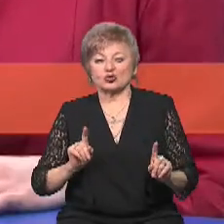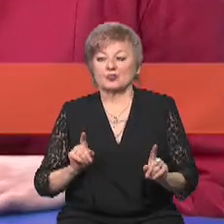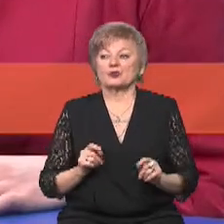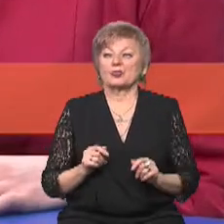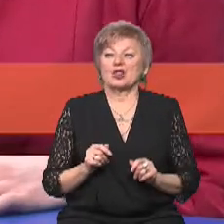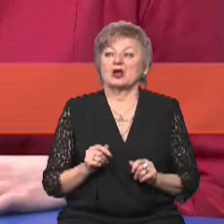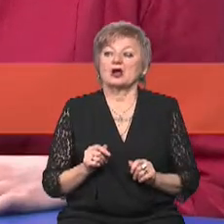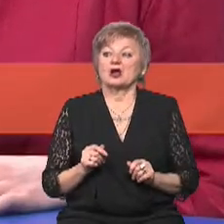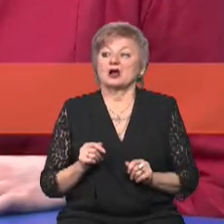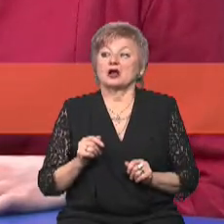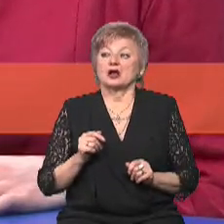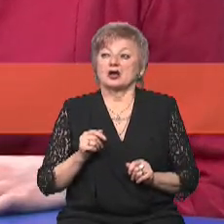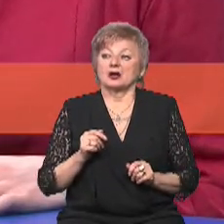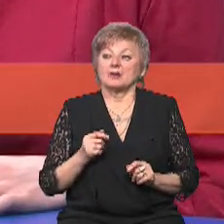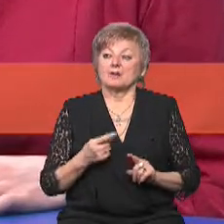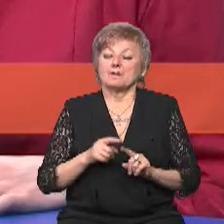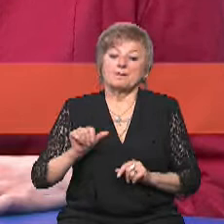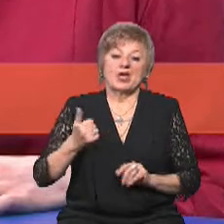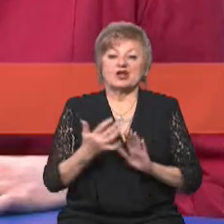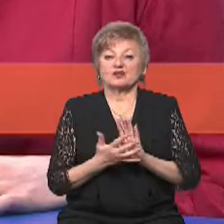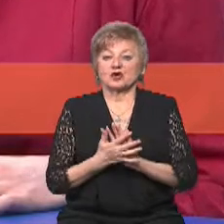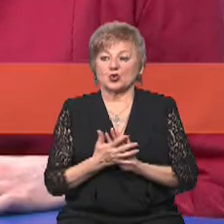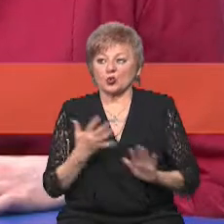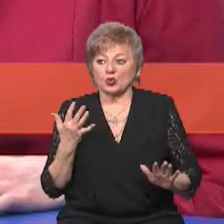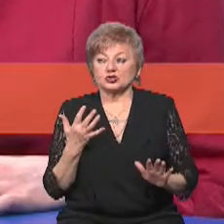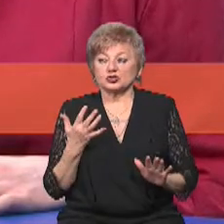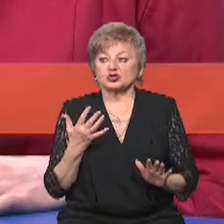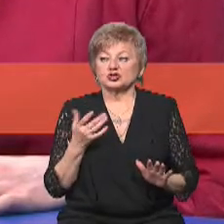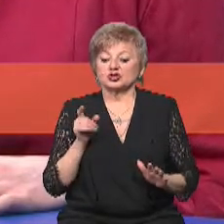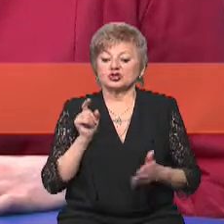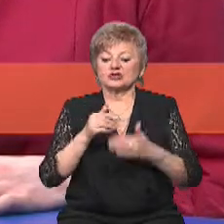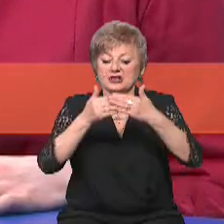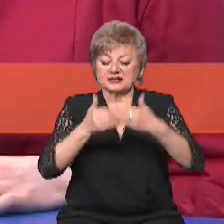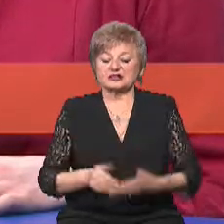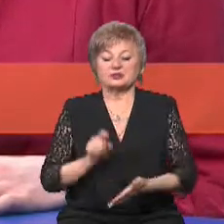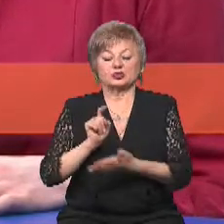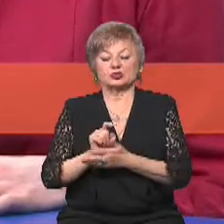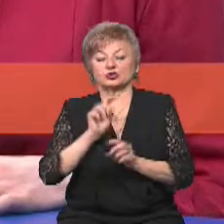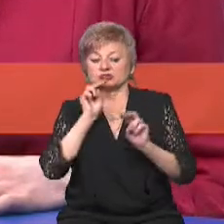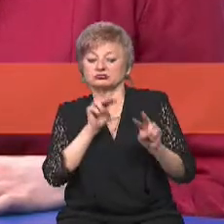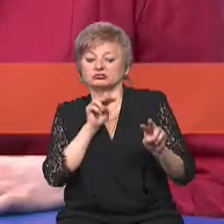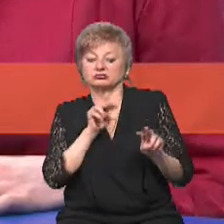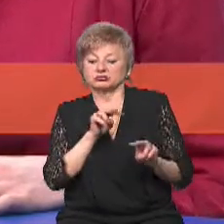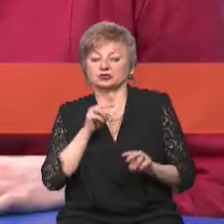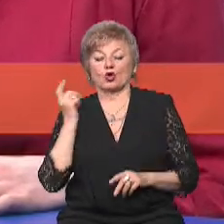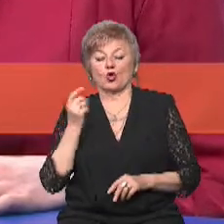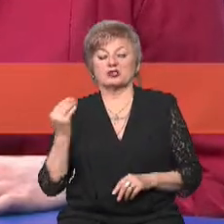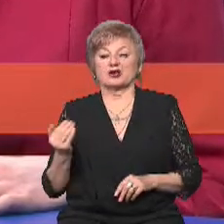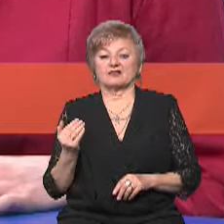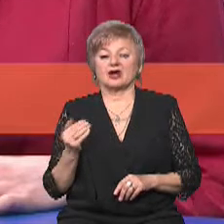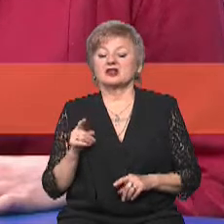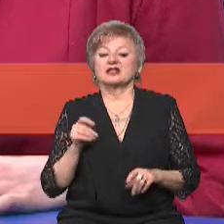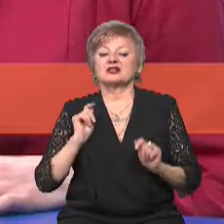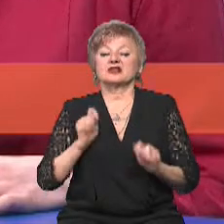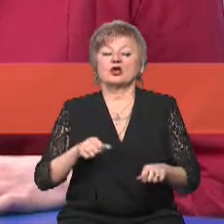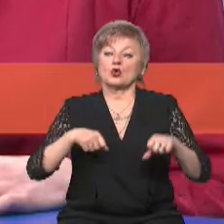так далі, то, ну, в першу чергу за стінами повинні слідкувати все ж таки власники. Тобто, тому що власність вона не тільки дає